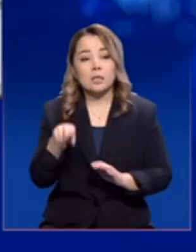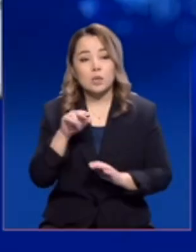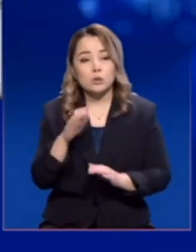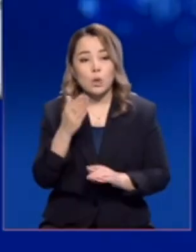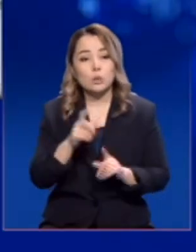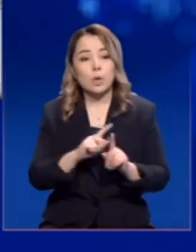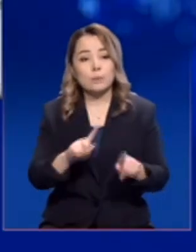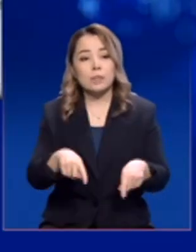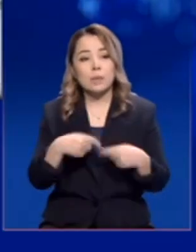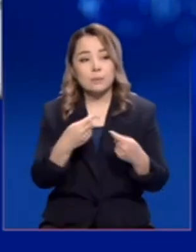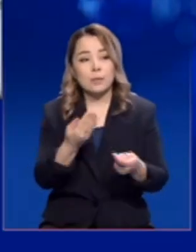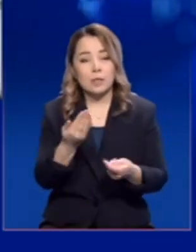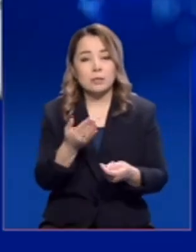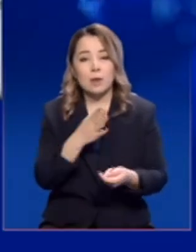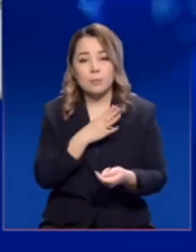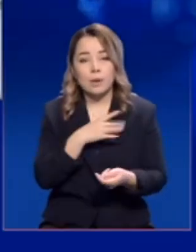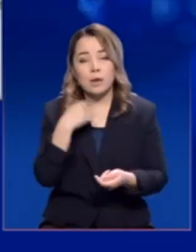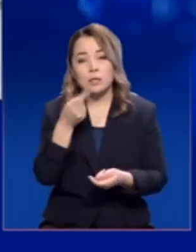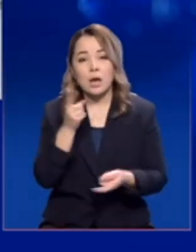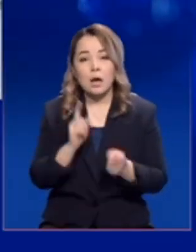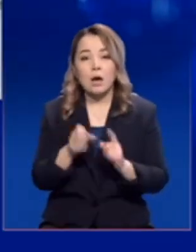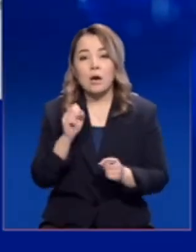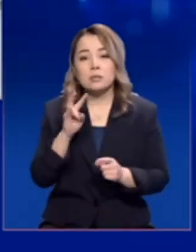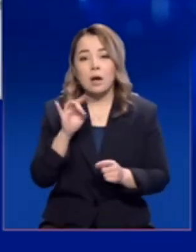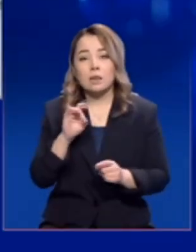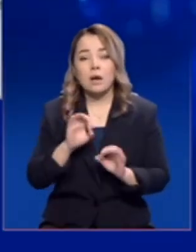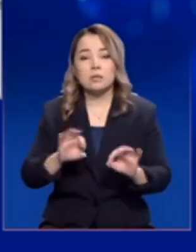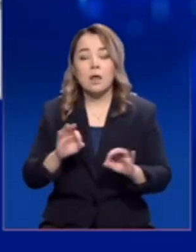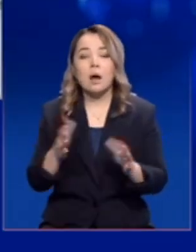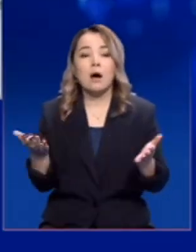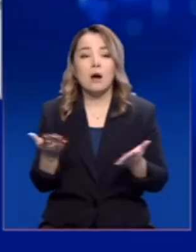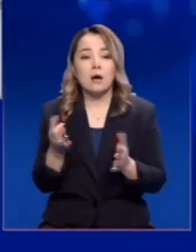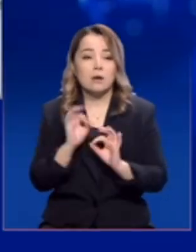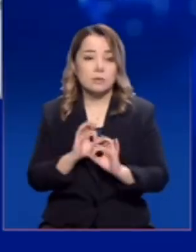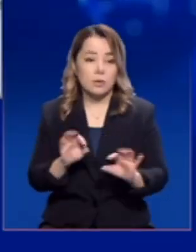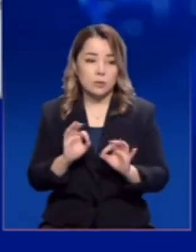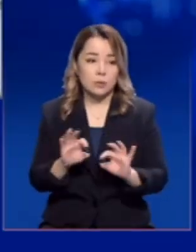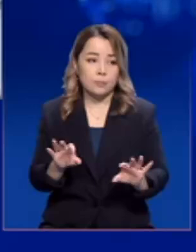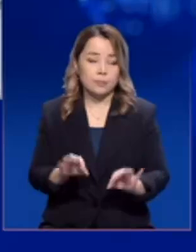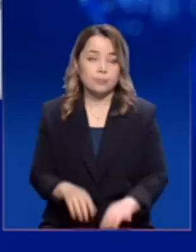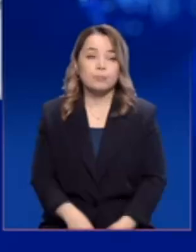сөзді сізге берем. Ресми Анкара мұны қалай түсіндіріп отыр?